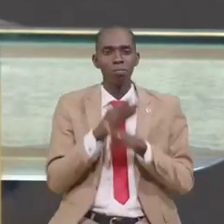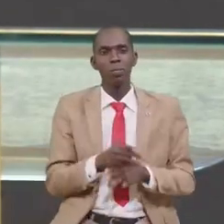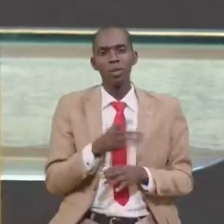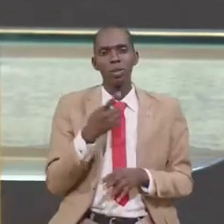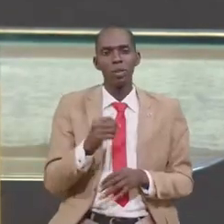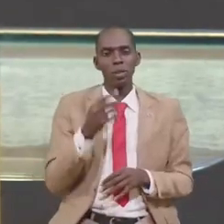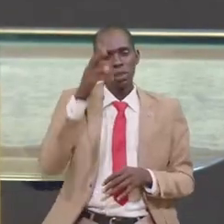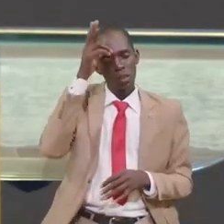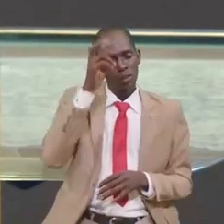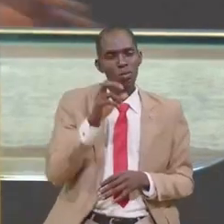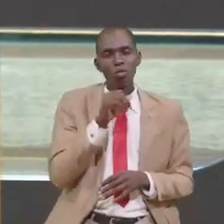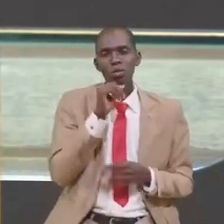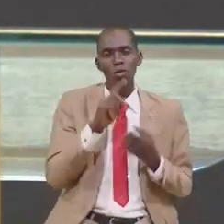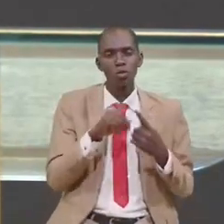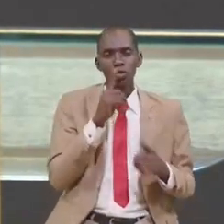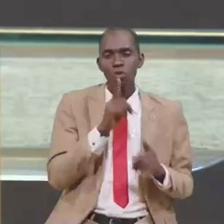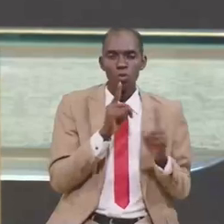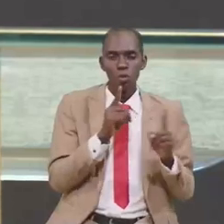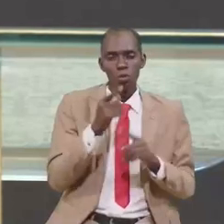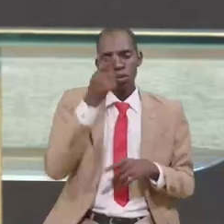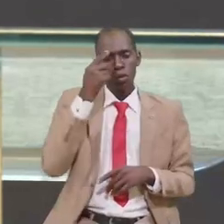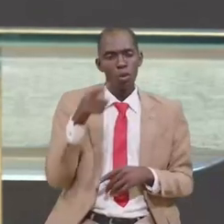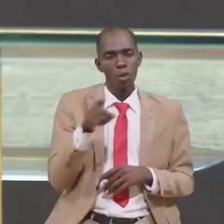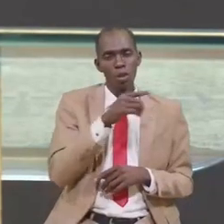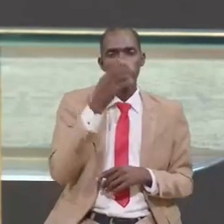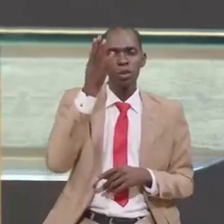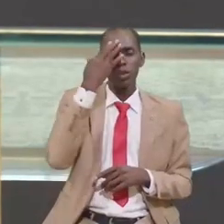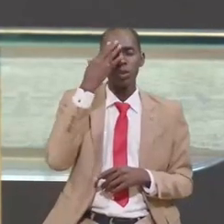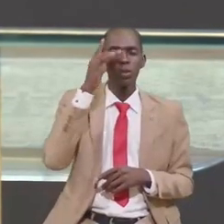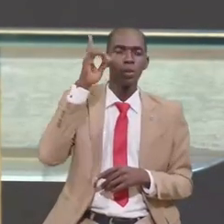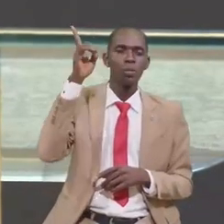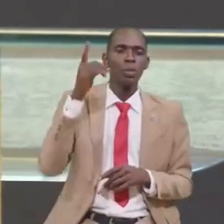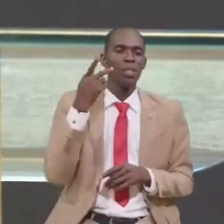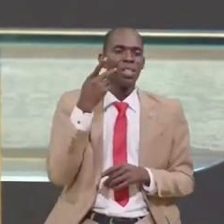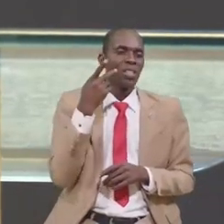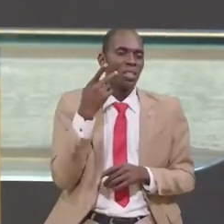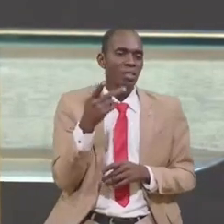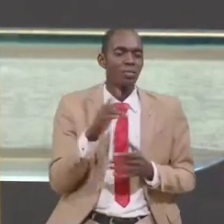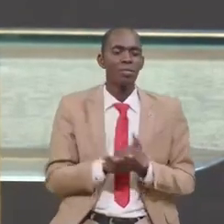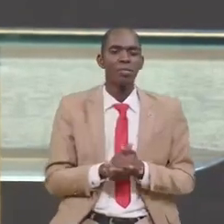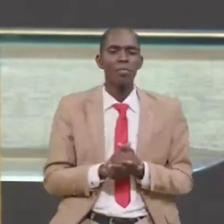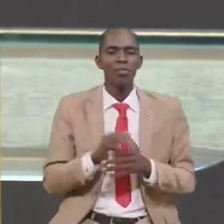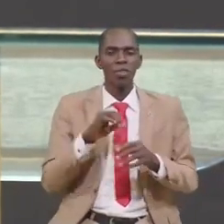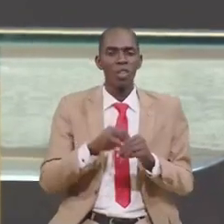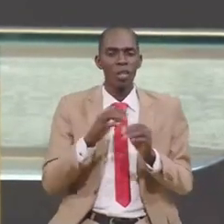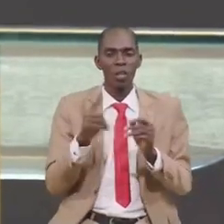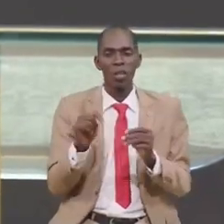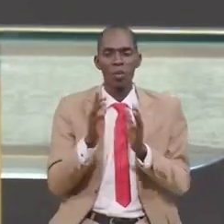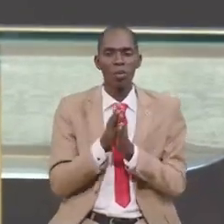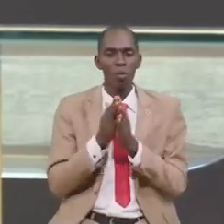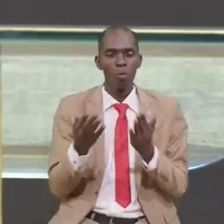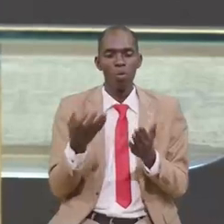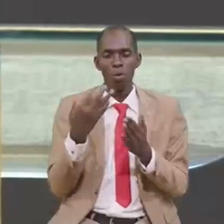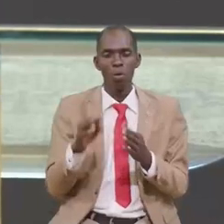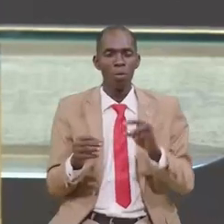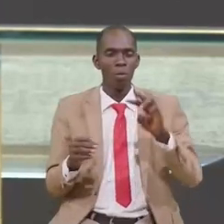le connaissait. Vous voyez ici, si vous venez à retourner à Matthieu, allons